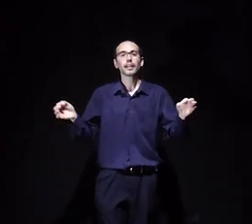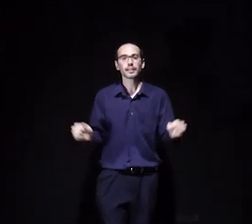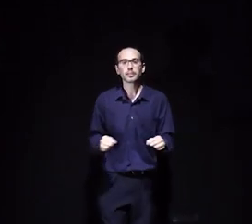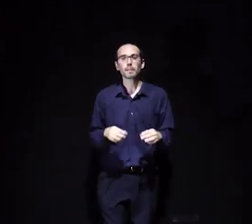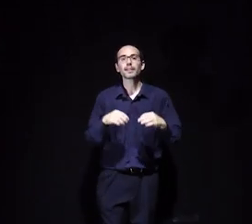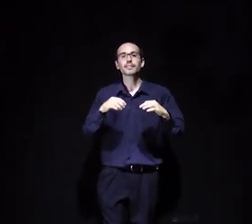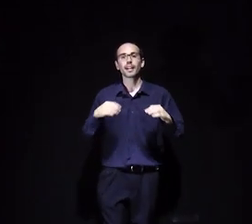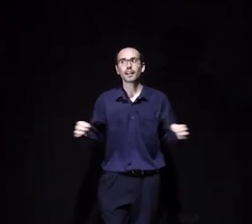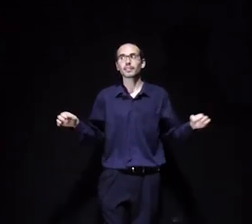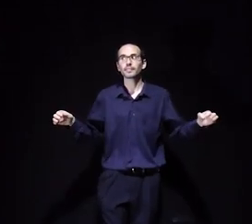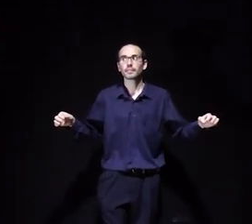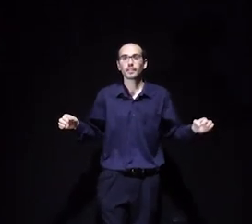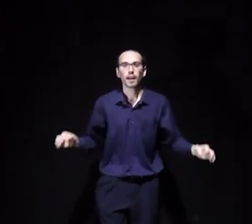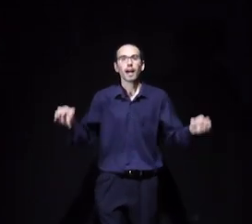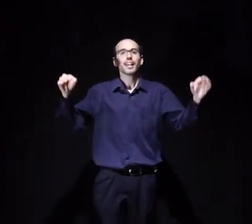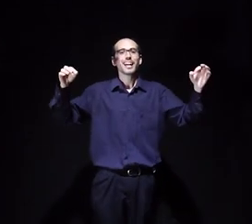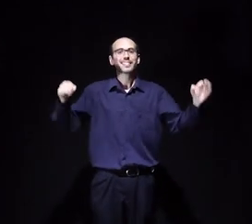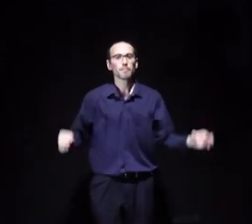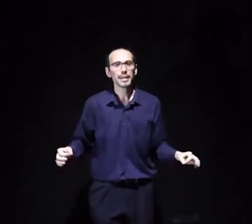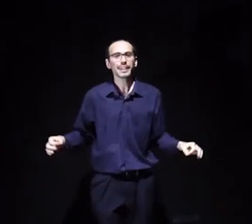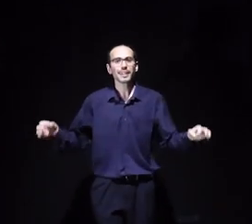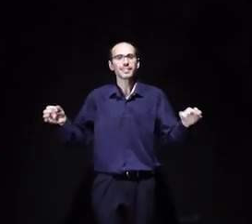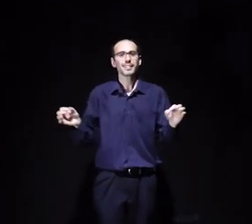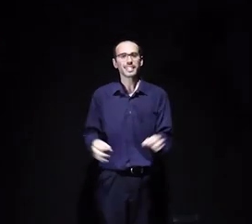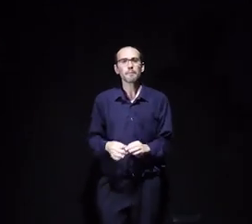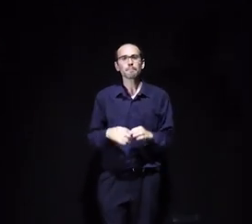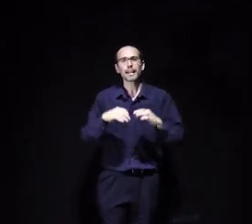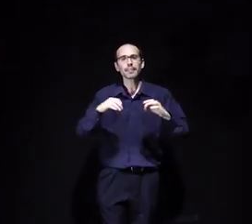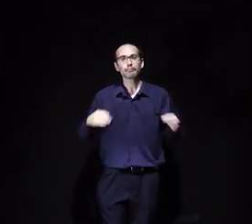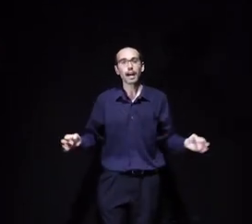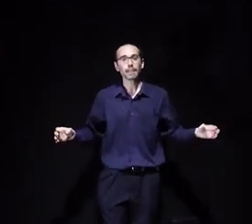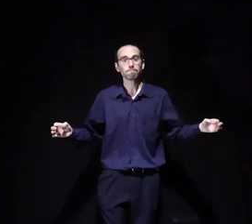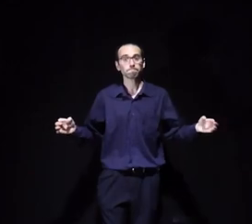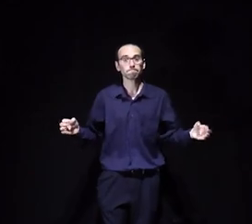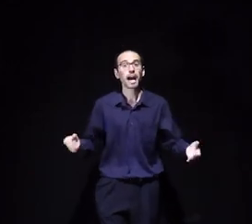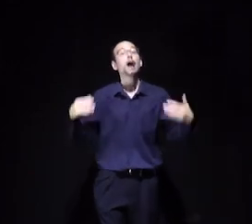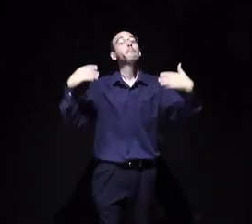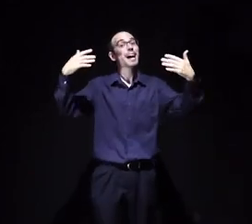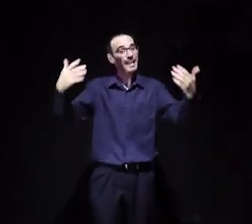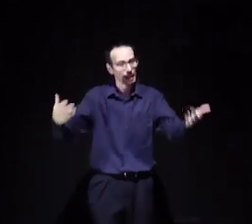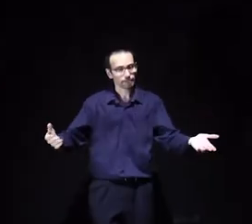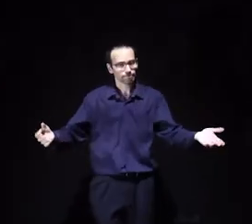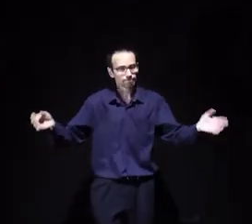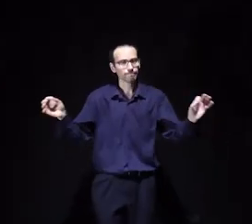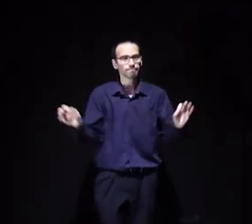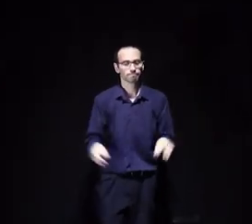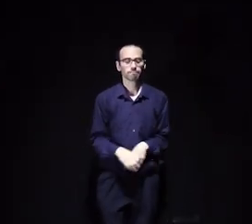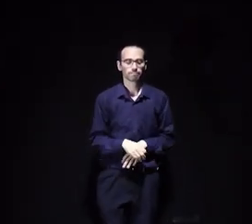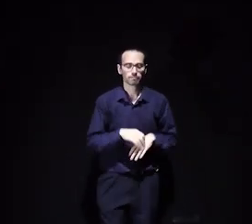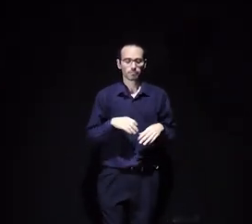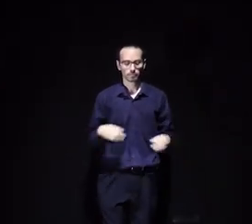l'entorn tan especial. Les amigues sempre et fan